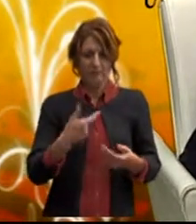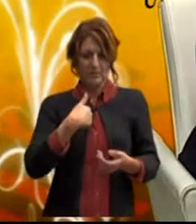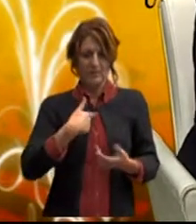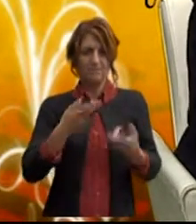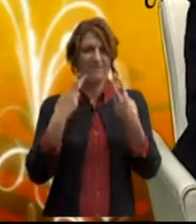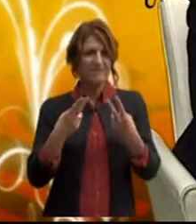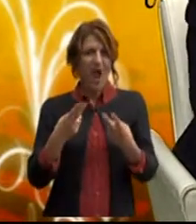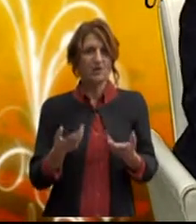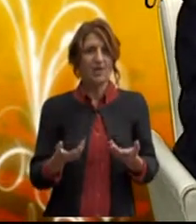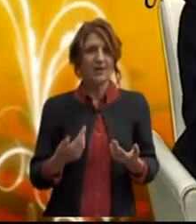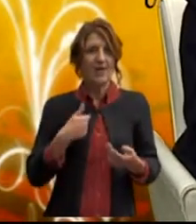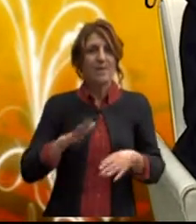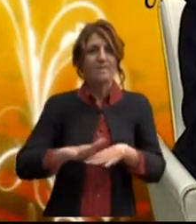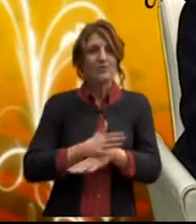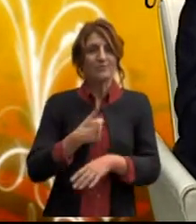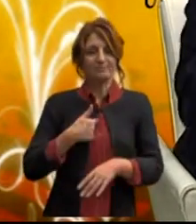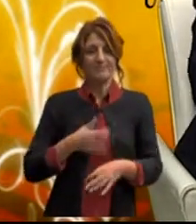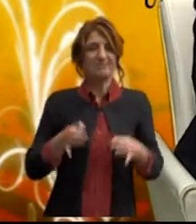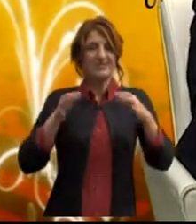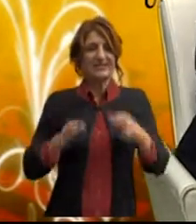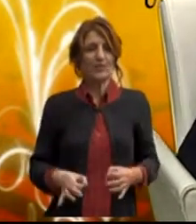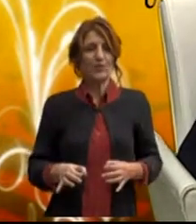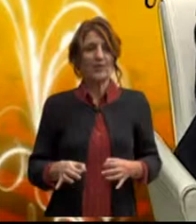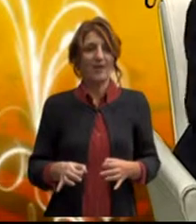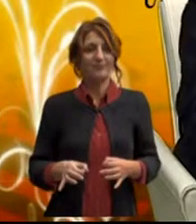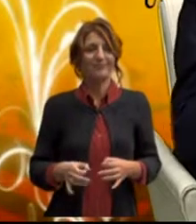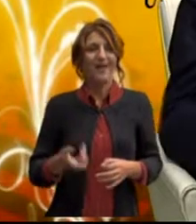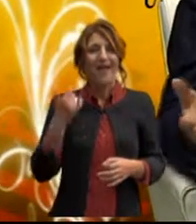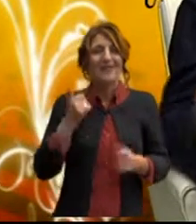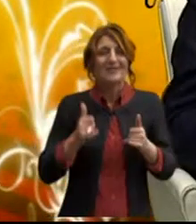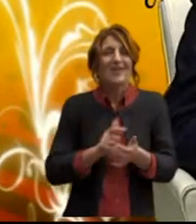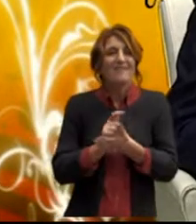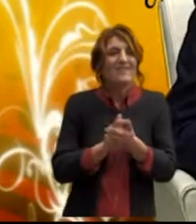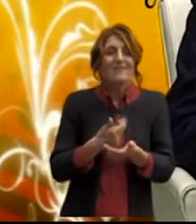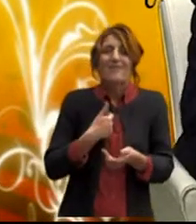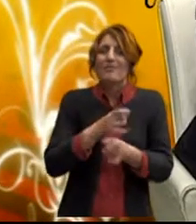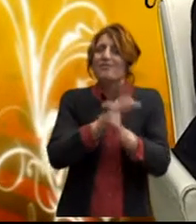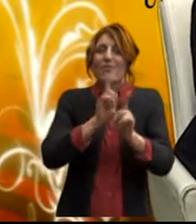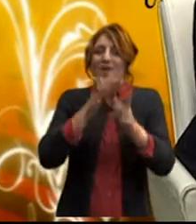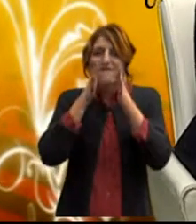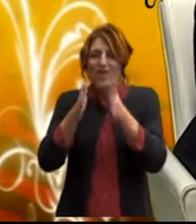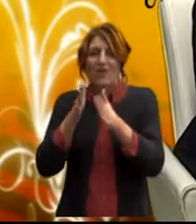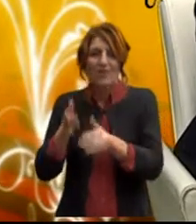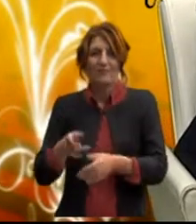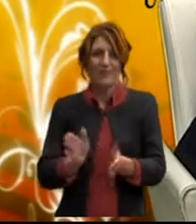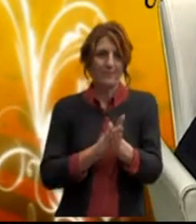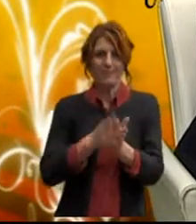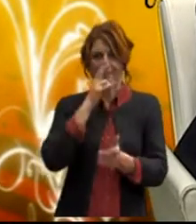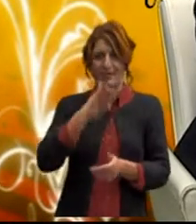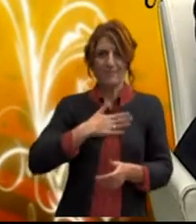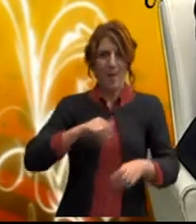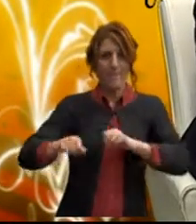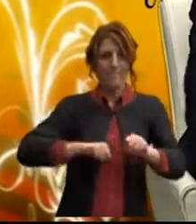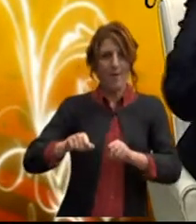nisu suvišni, dakle, oni imaju osjećaj sigurnosti, sad, to nepovjerenje, to je sad veliki problem. Pa pogledajte naše političare.